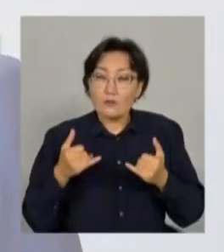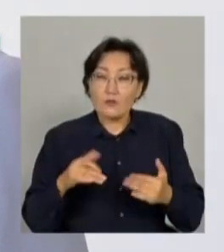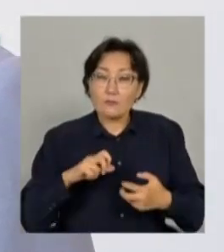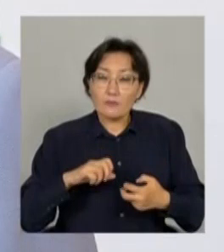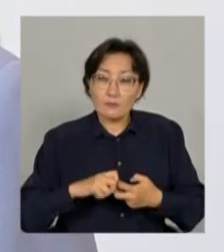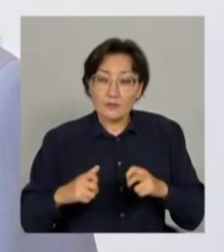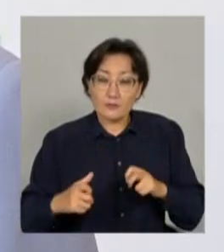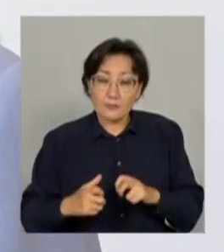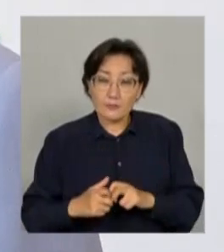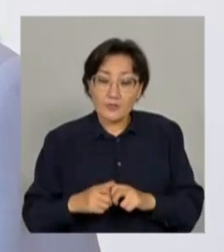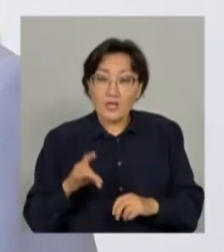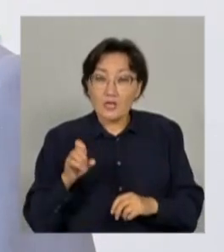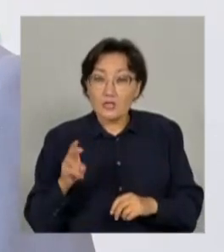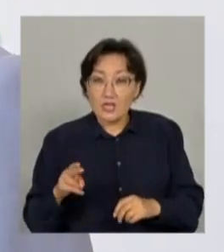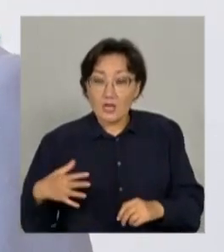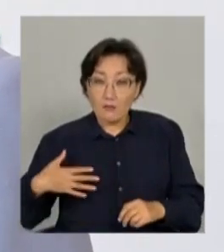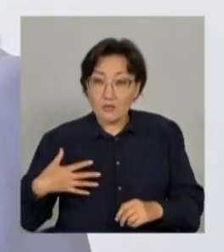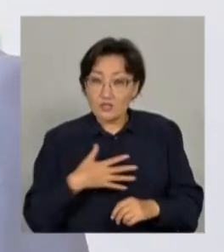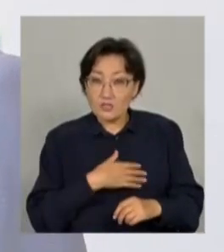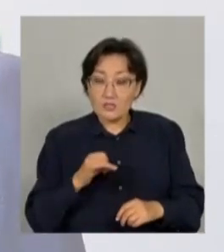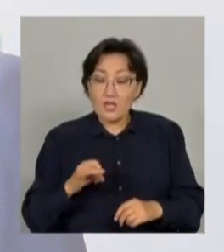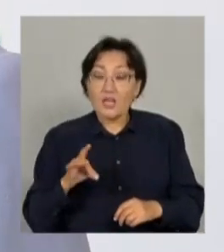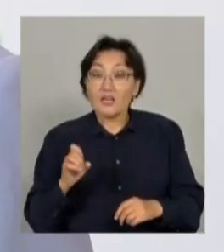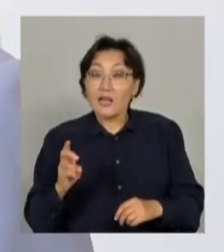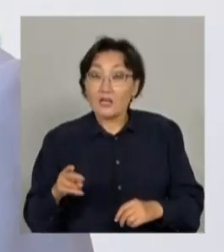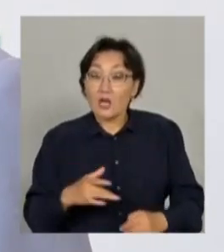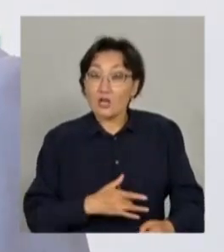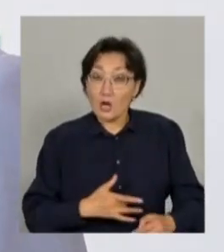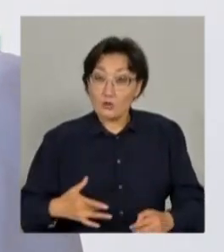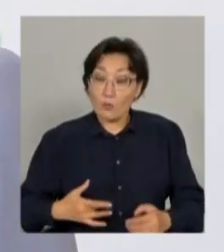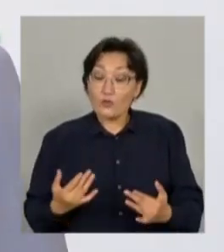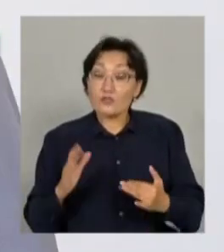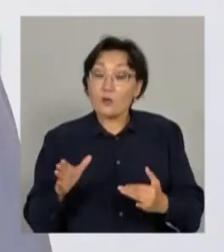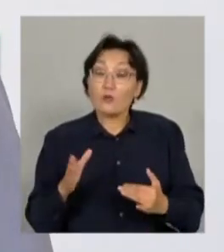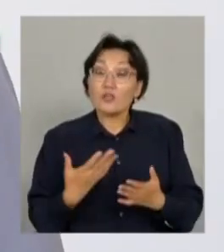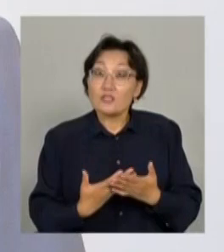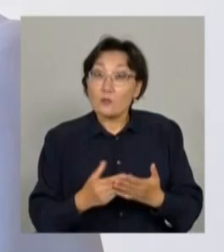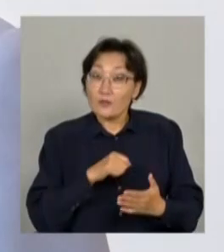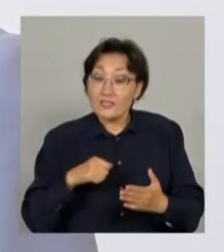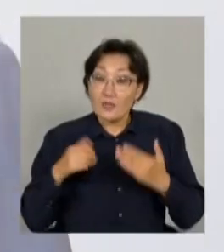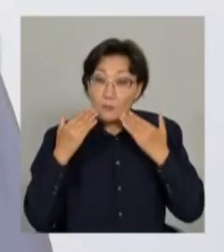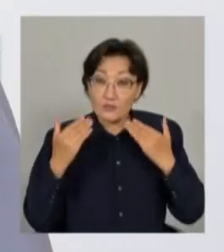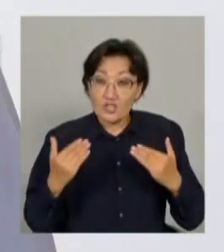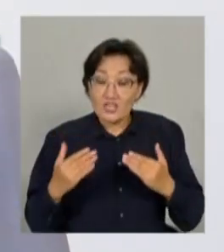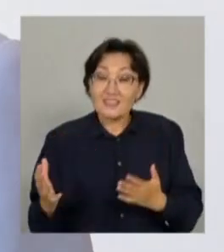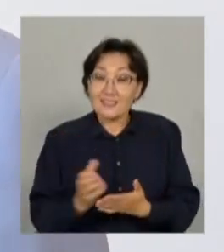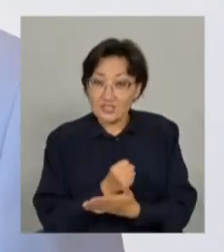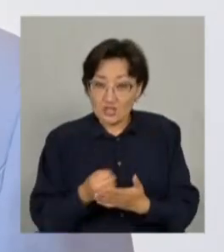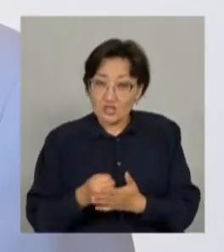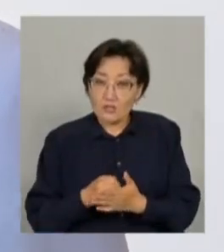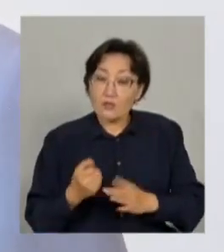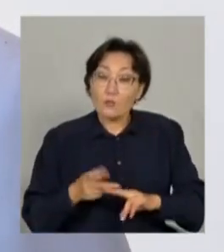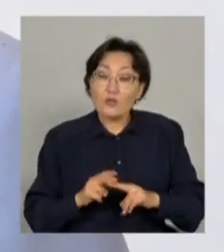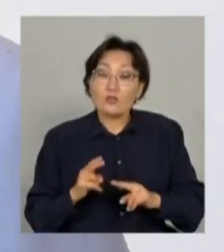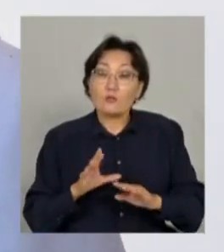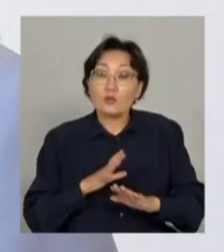проблемам рака молочной железы и рака легких. Сегодня будут представлены самые последние достижения, которые